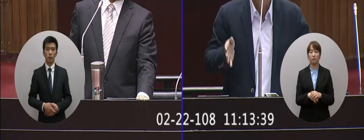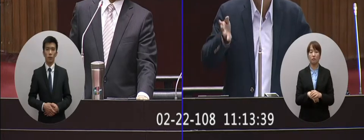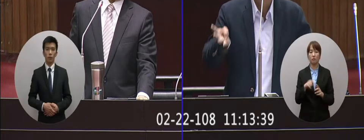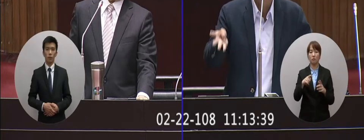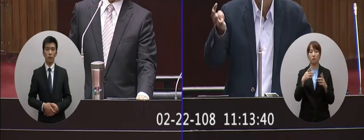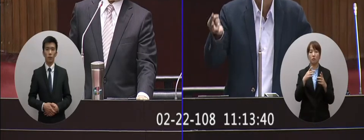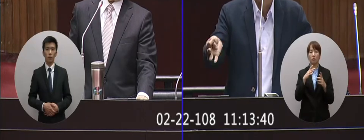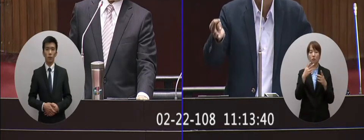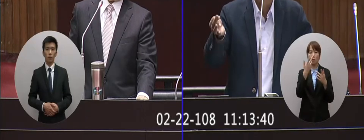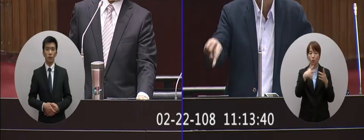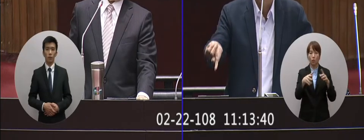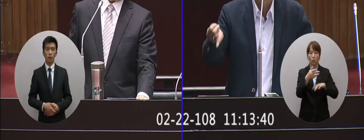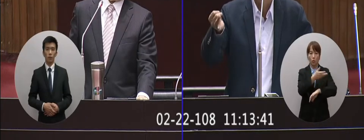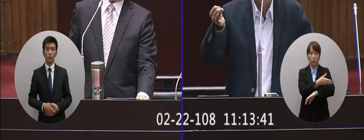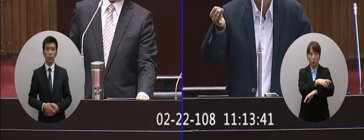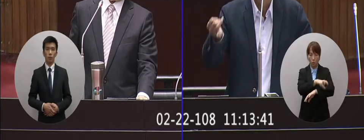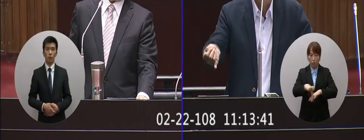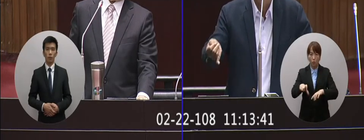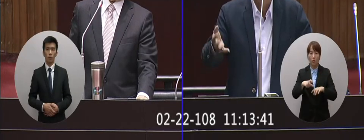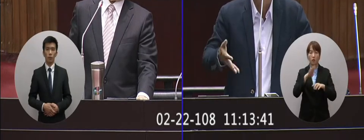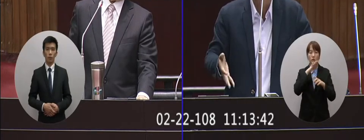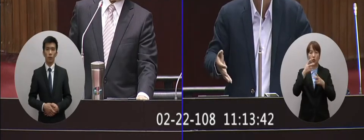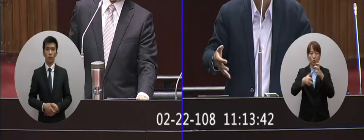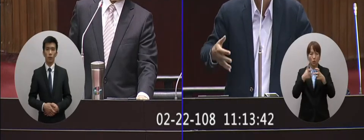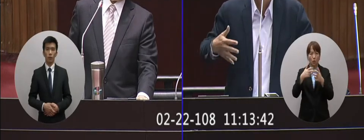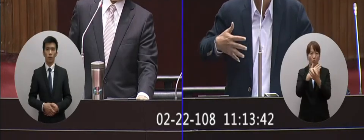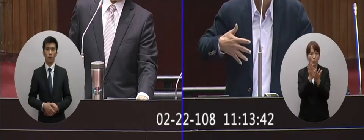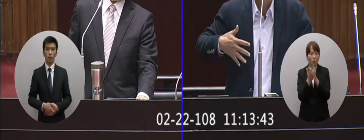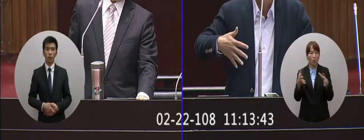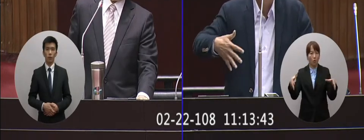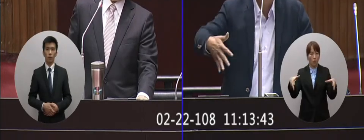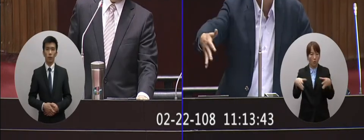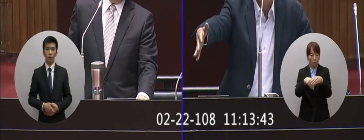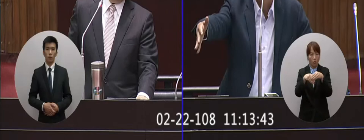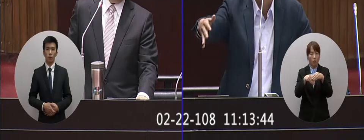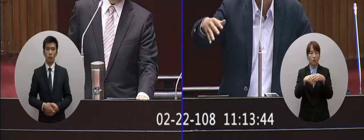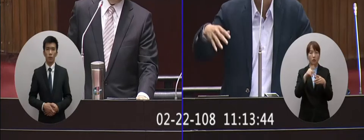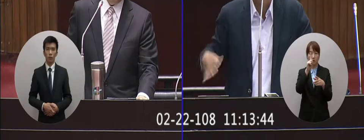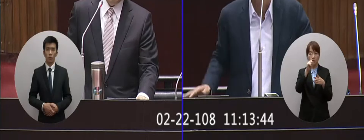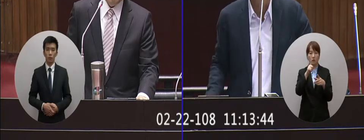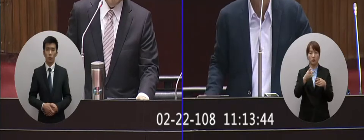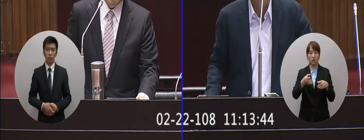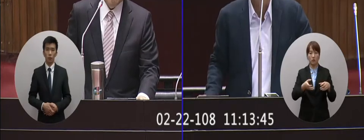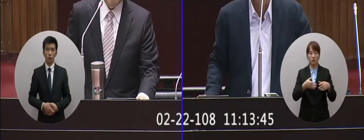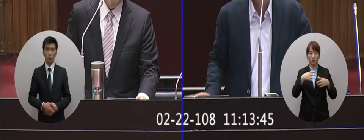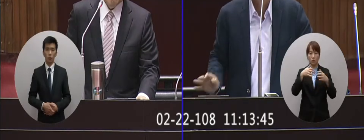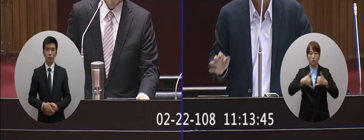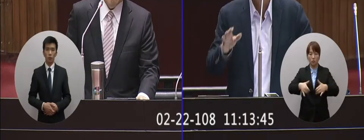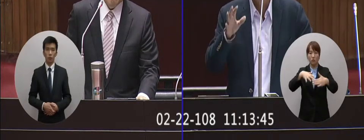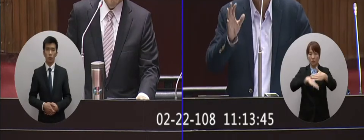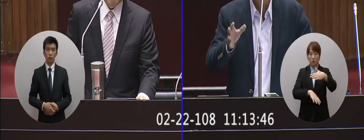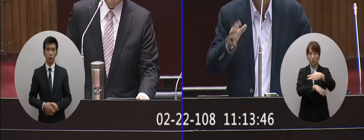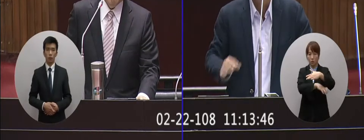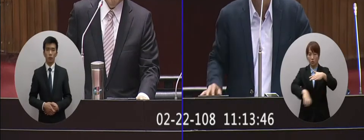你唔免讲水供、电供、压缩供、油供等等，所有的公路拢整伫那个路面内底。